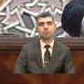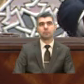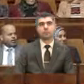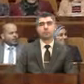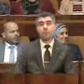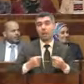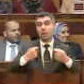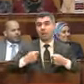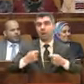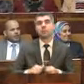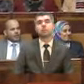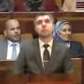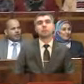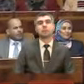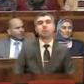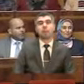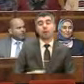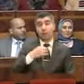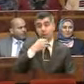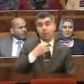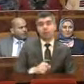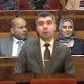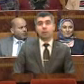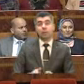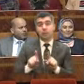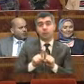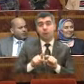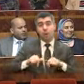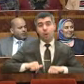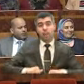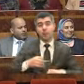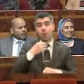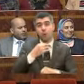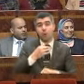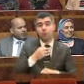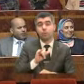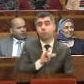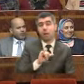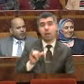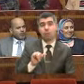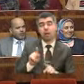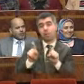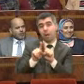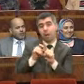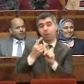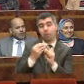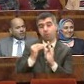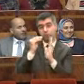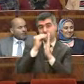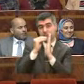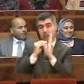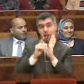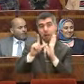سيد الرئيس، غير في المسطره هادشي اللي تكلم به السيد الوزير، ما كاينش مسطره النظام الداخلي ديالنا، ولكن